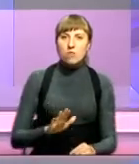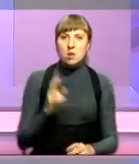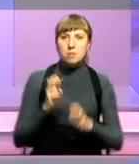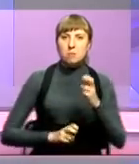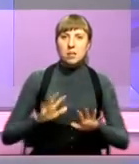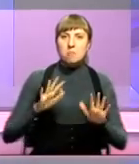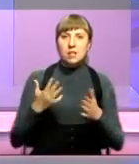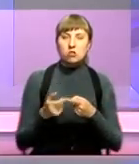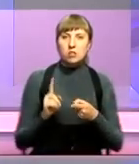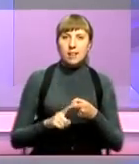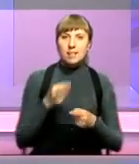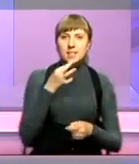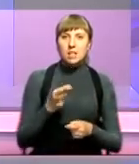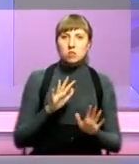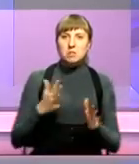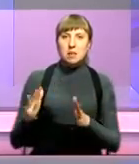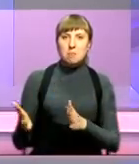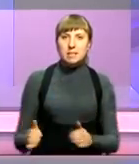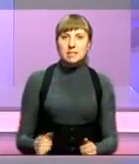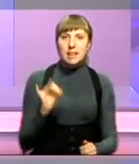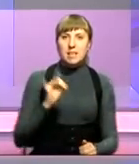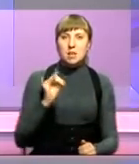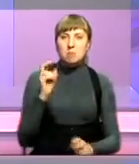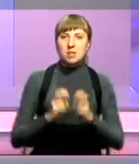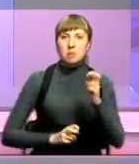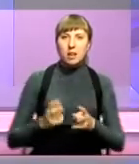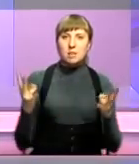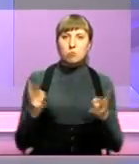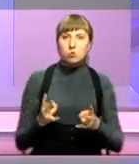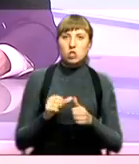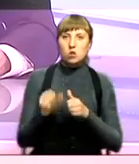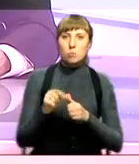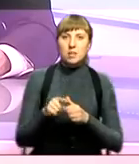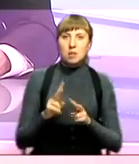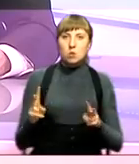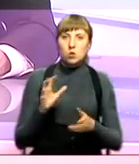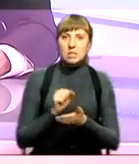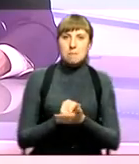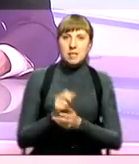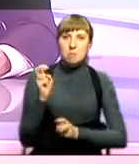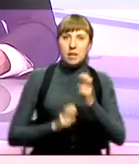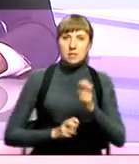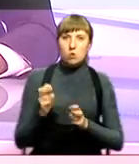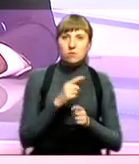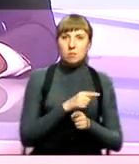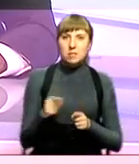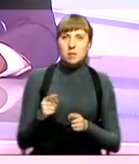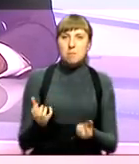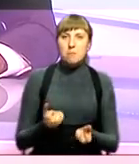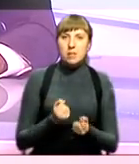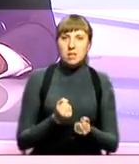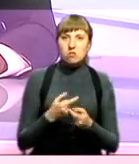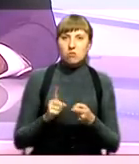произошли эти, скажем, события. И предприятиям нужно, особенно тем, которые занимаются производственным циклом и так далее, поддерживать это